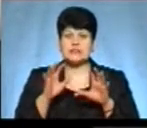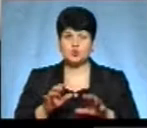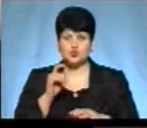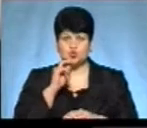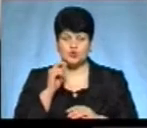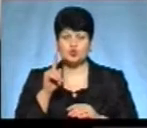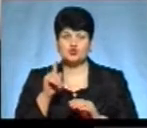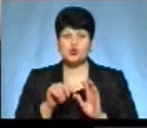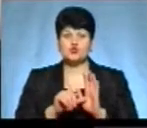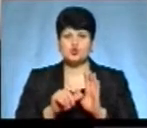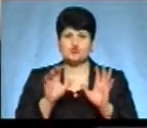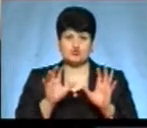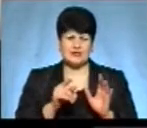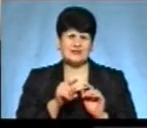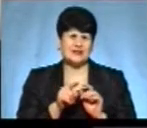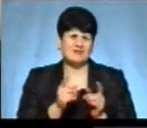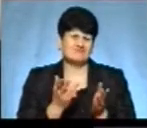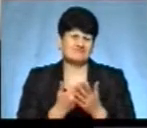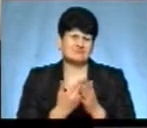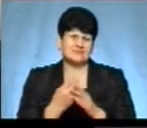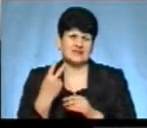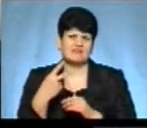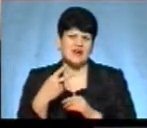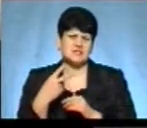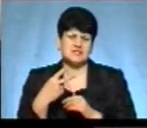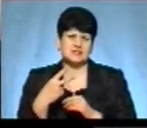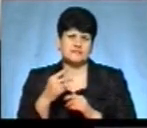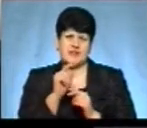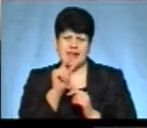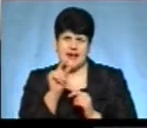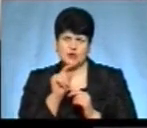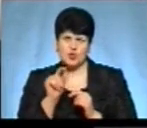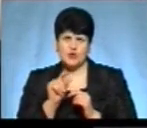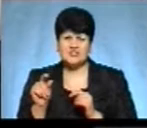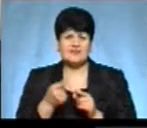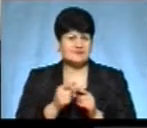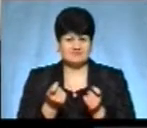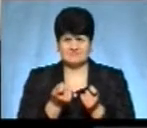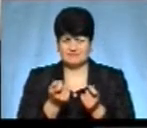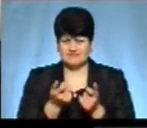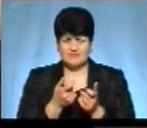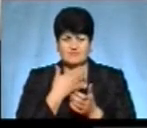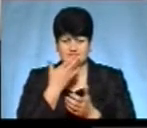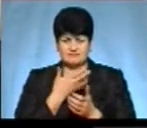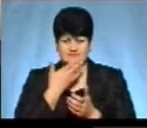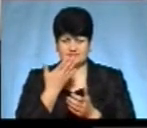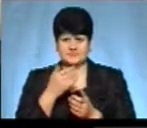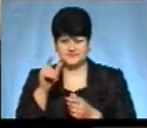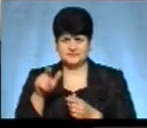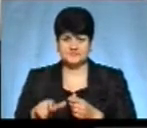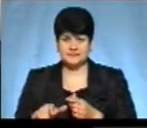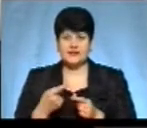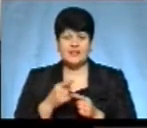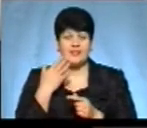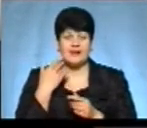статтю 106. Я запевняю, там буквально близько 20 рядочків. Це не є так багато для пересічного українця. Це